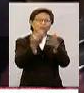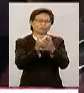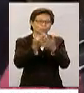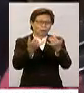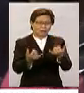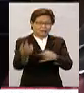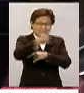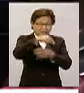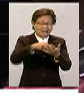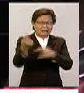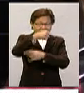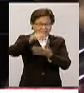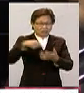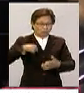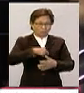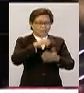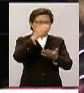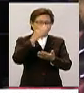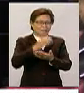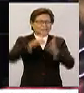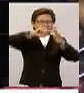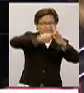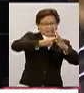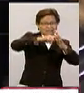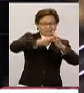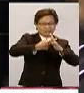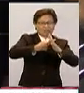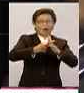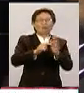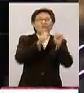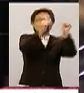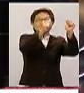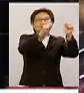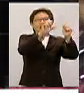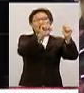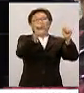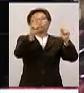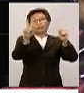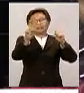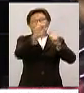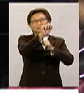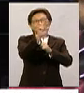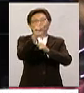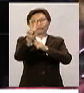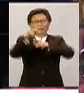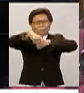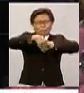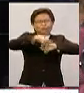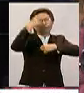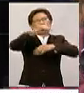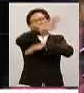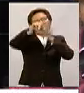Today we start first SUV of Proton preview for all